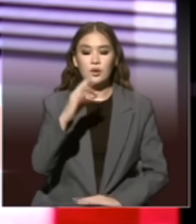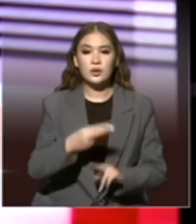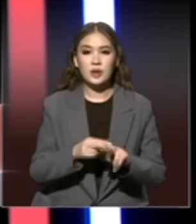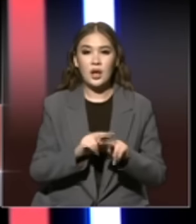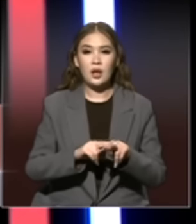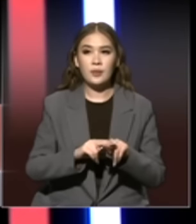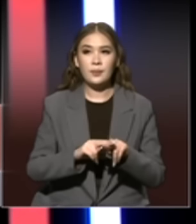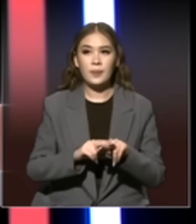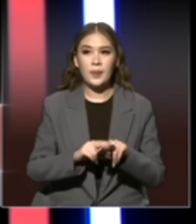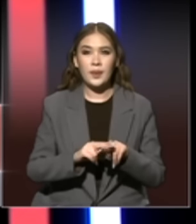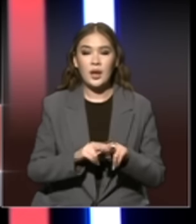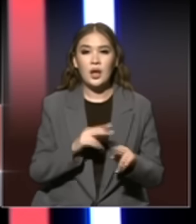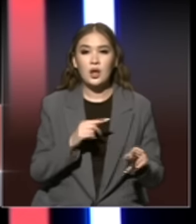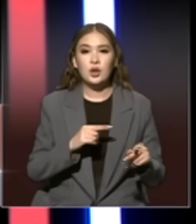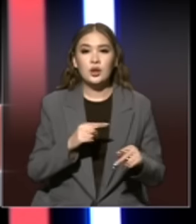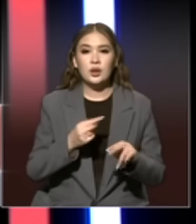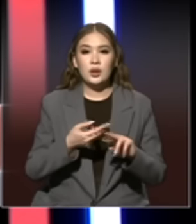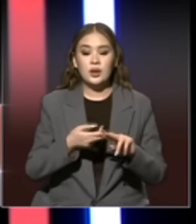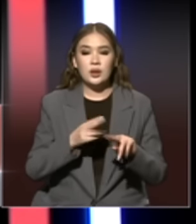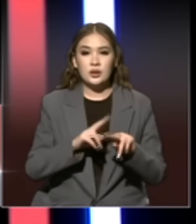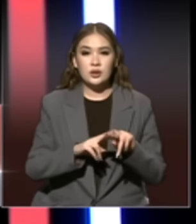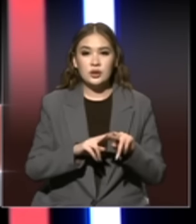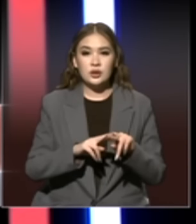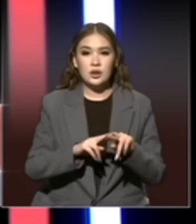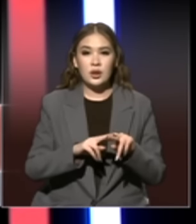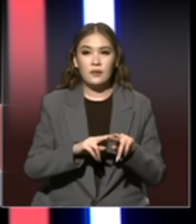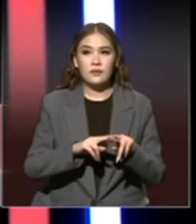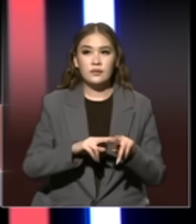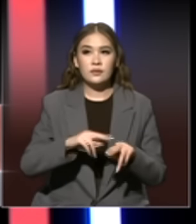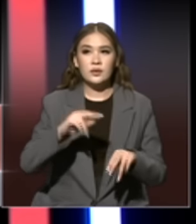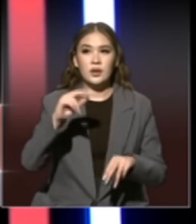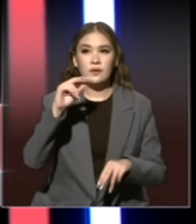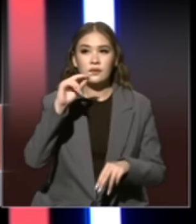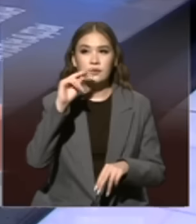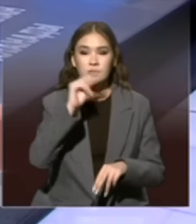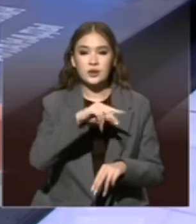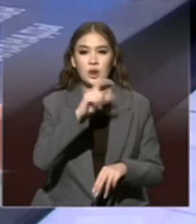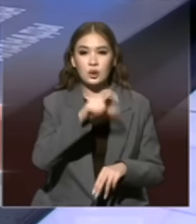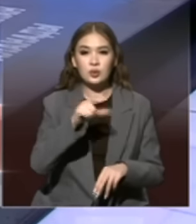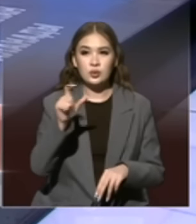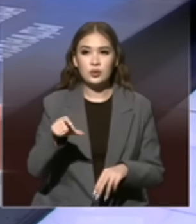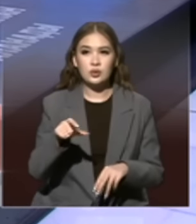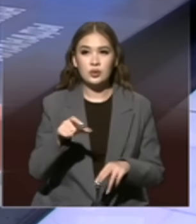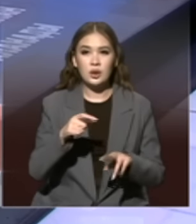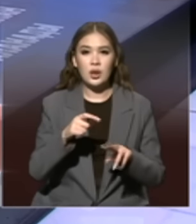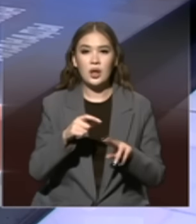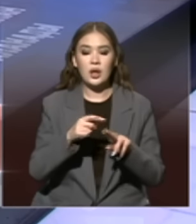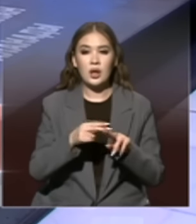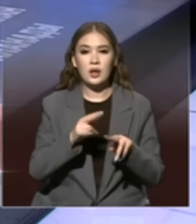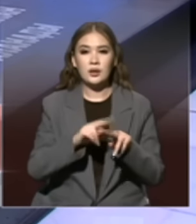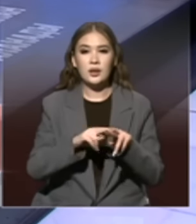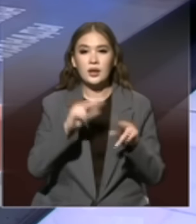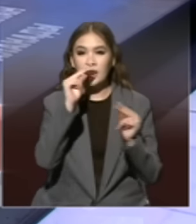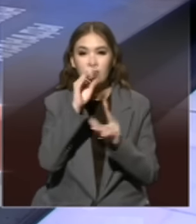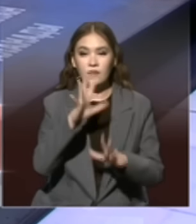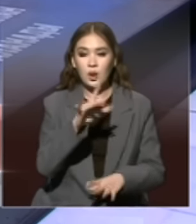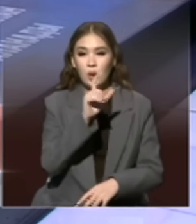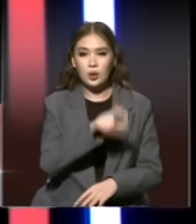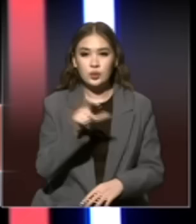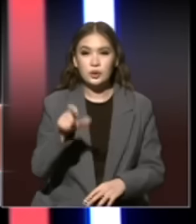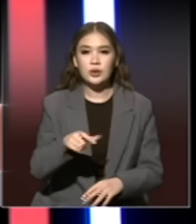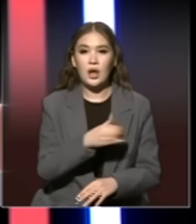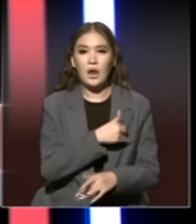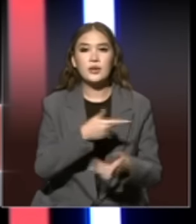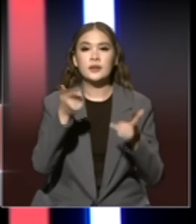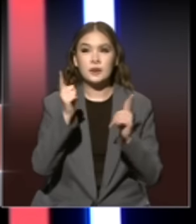яғни жәбірленуші тарап осы сот үкімімен келісетінін, қанағаттанатынын жеткізіп жатты мысалға. Енді сот шешімі бойынша,